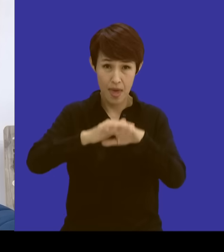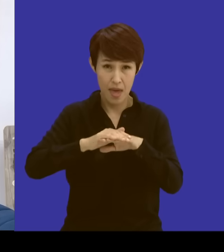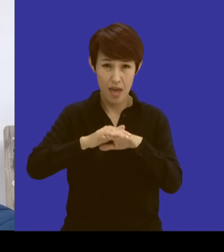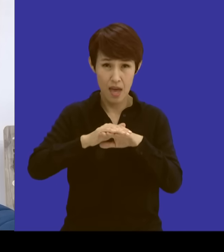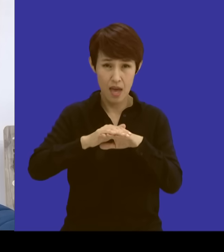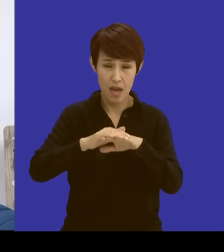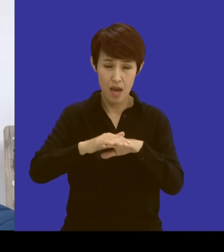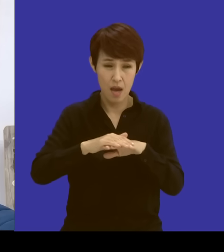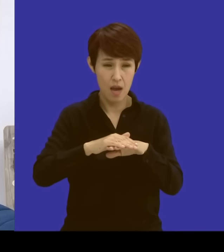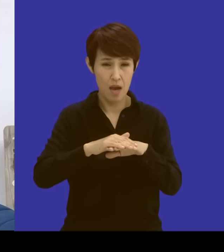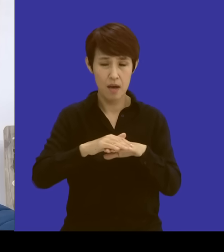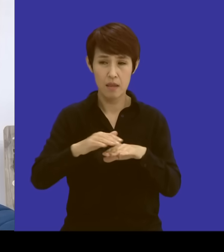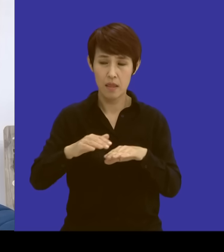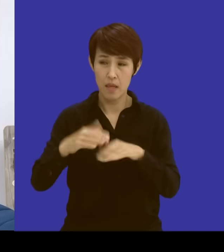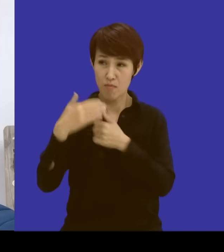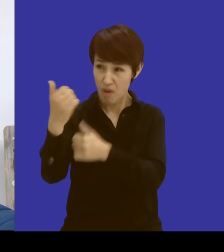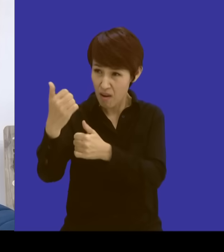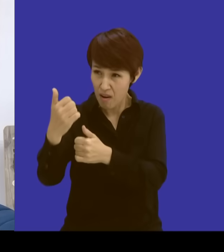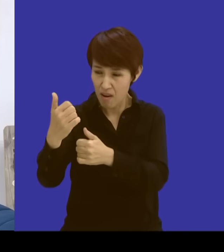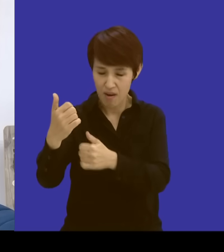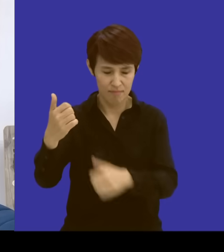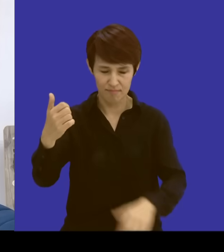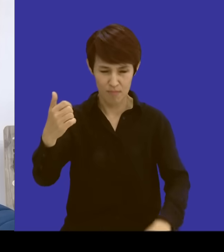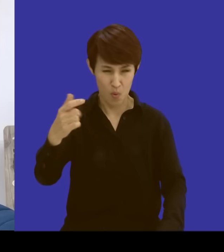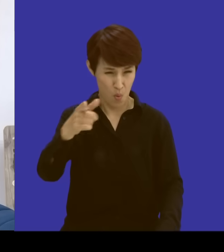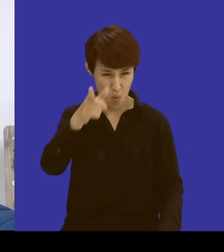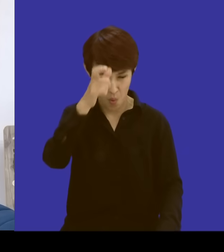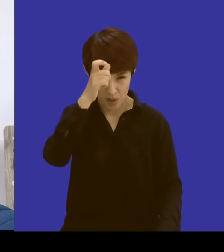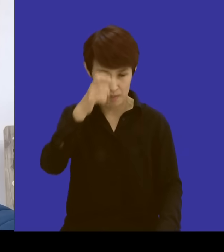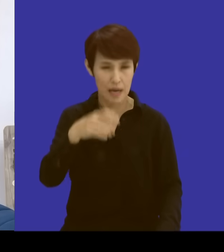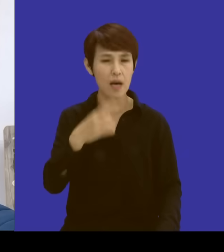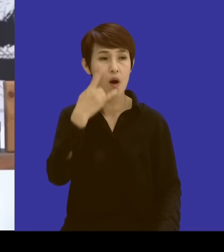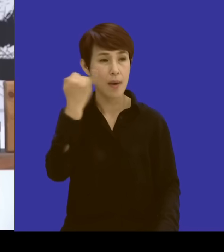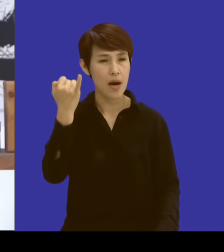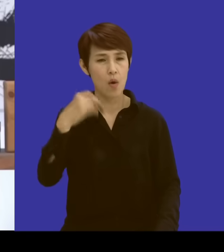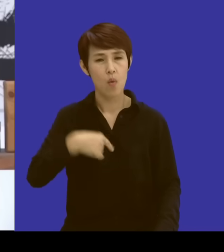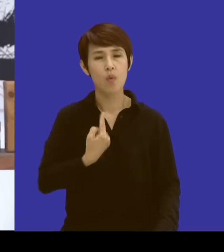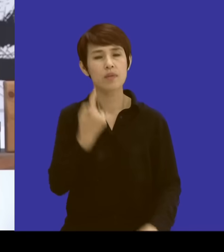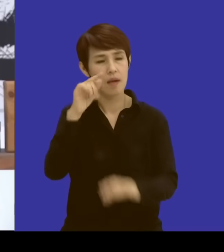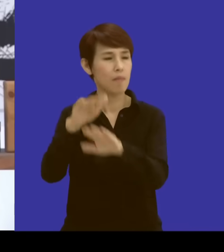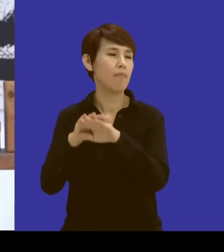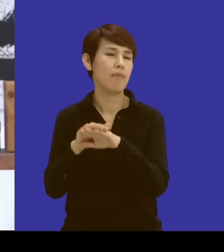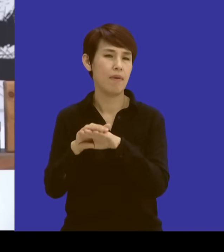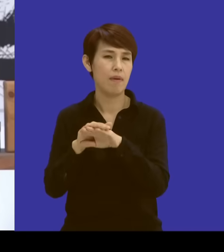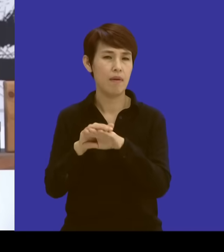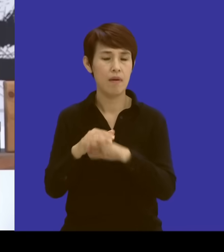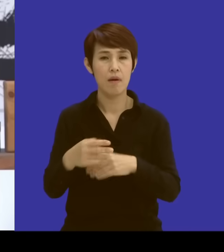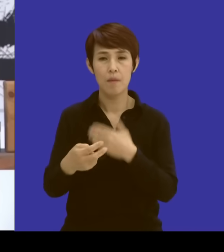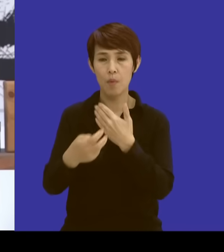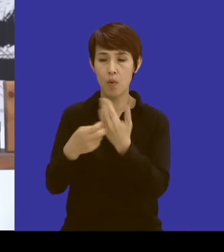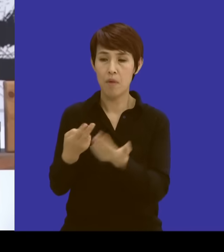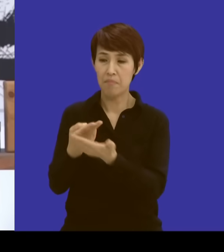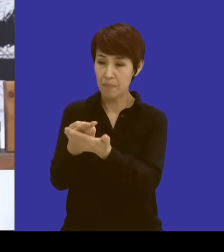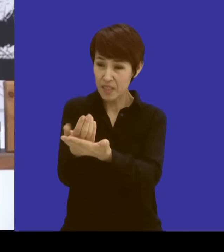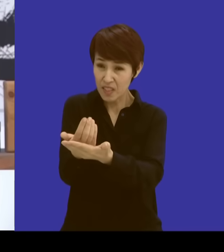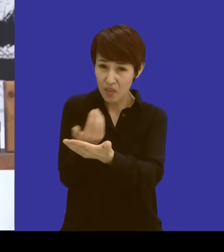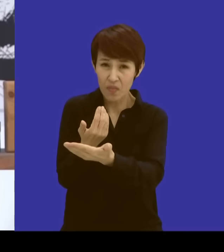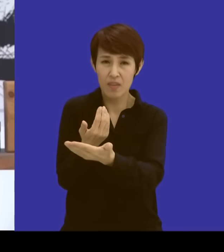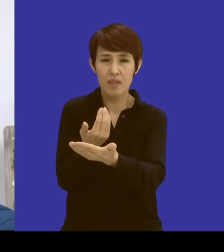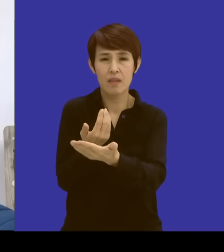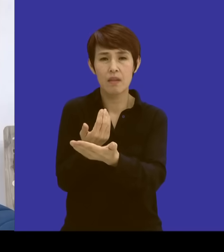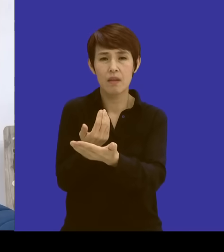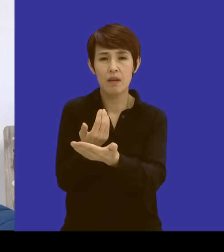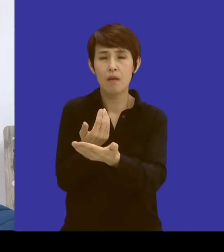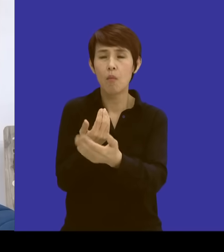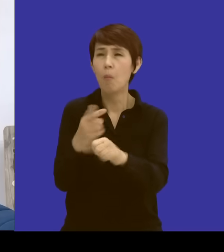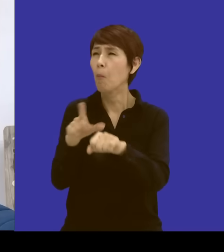안 듣잖아요. 예. 그러니까 그걸 혼자 내내 들으셨어요. 돌아가시기 직전까지. 그러니까 아. 병원에 입원하시기 직전까지 시간 감각이